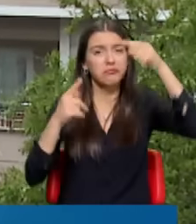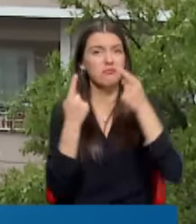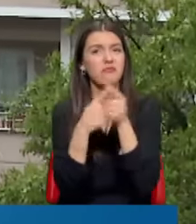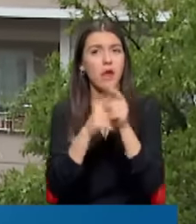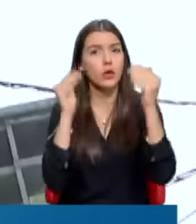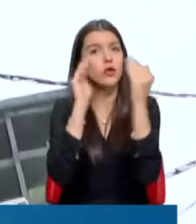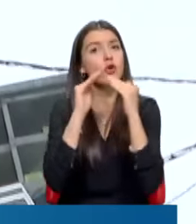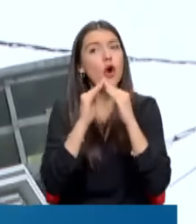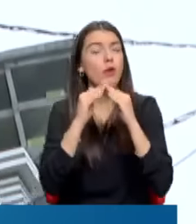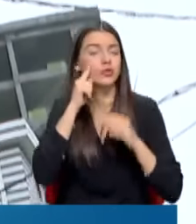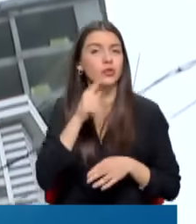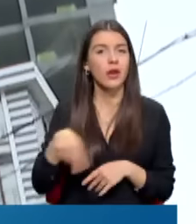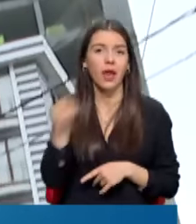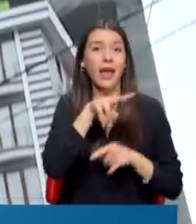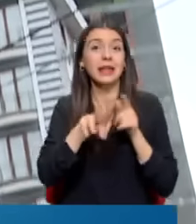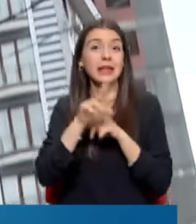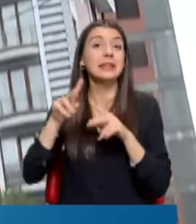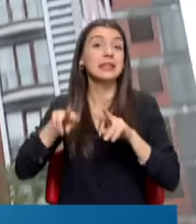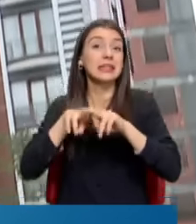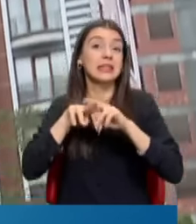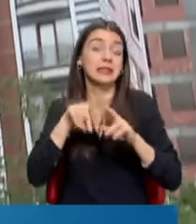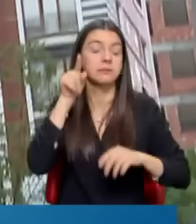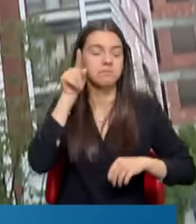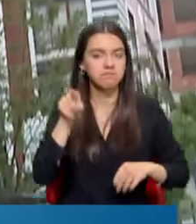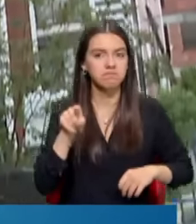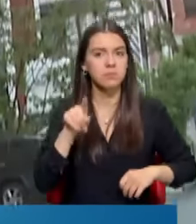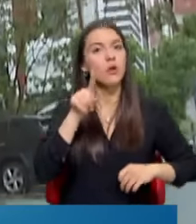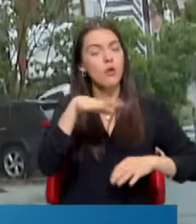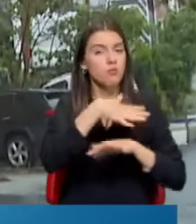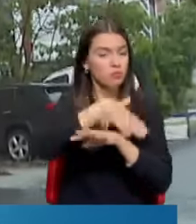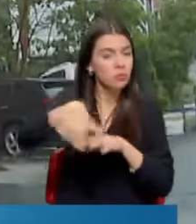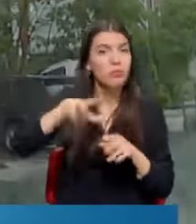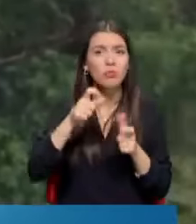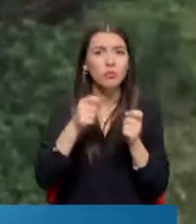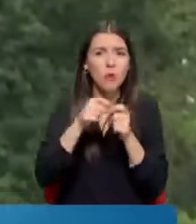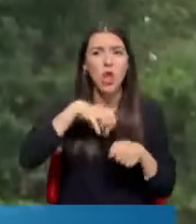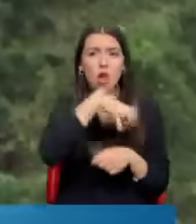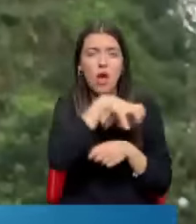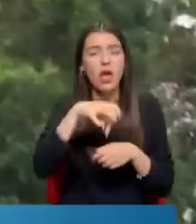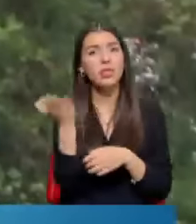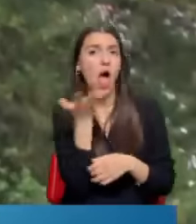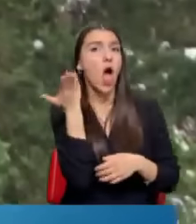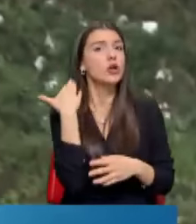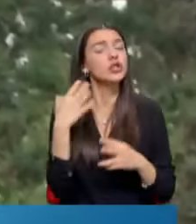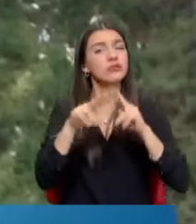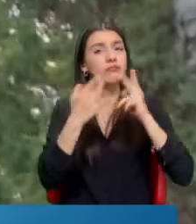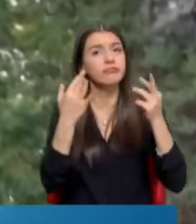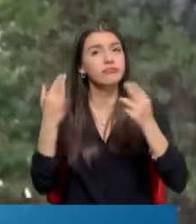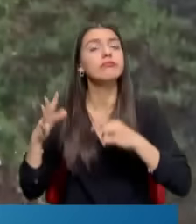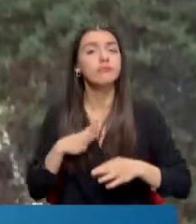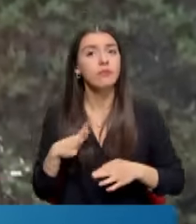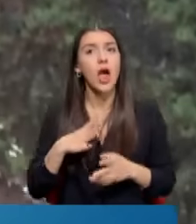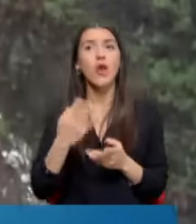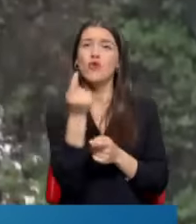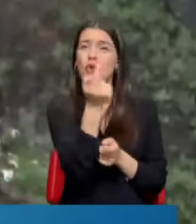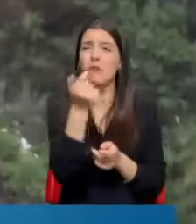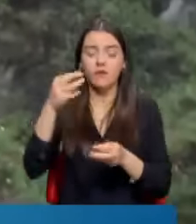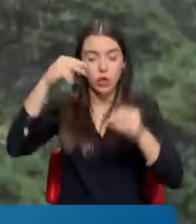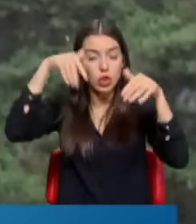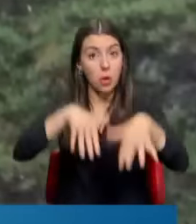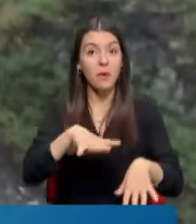komşu olduğu bir mahalle Yıldız Tabya. Bölgedeki evlerde daha önce de çatlaklar oluştu ve küçük çaplı toprak kaymaları